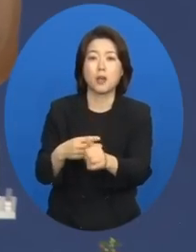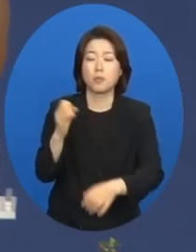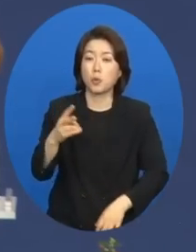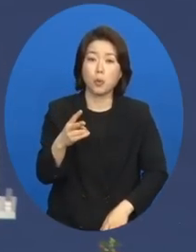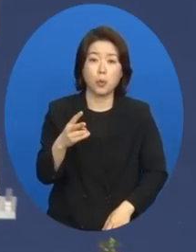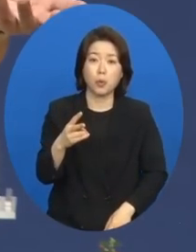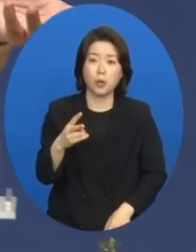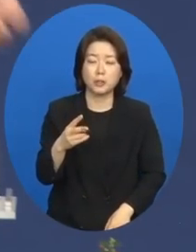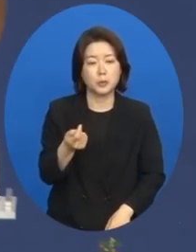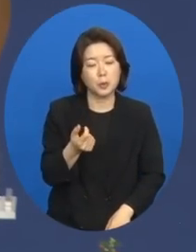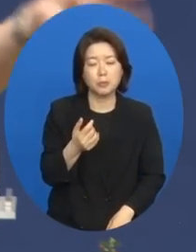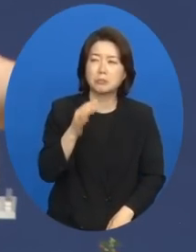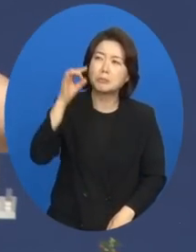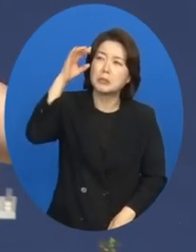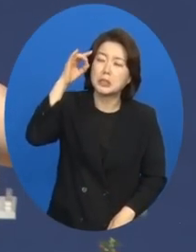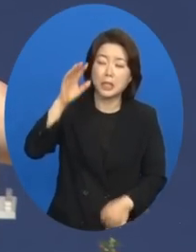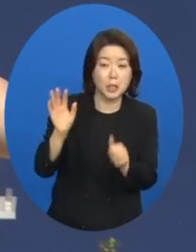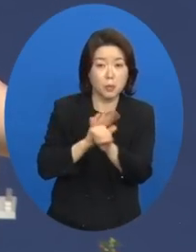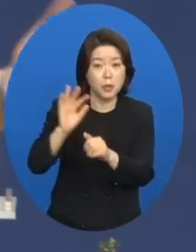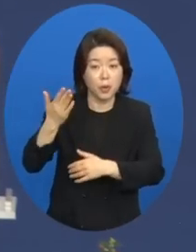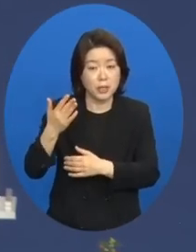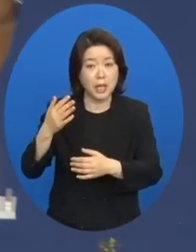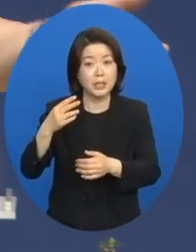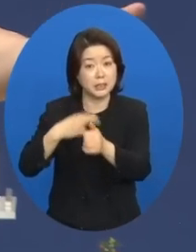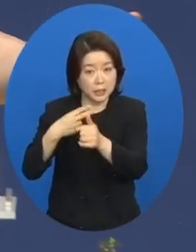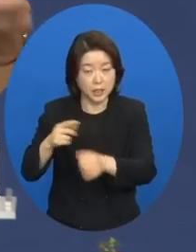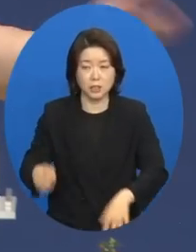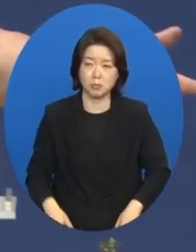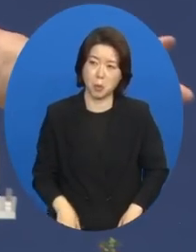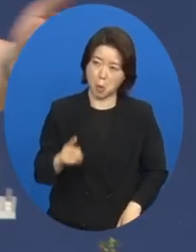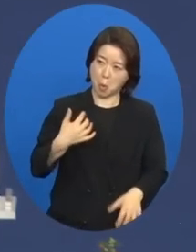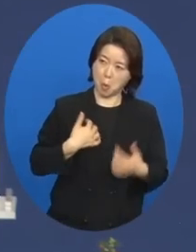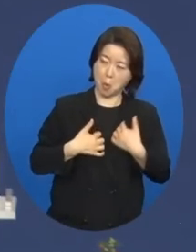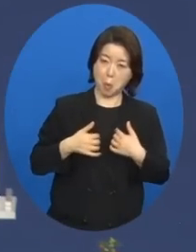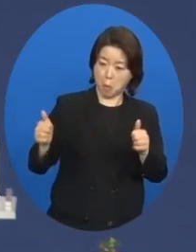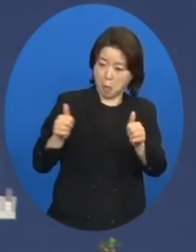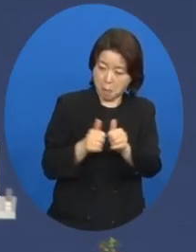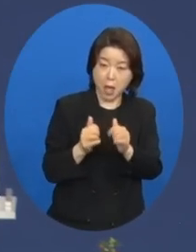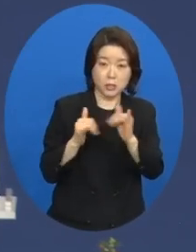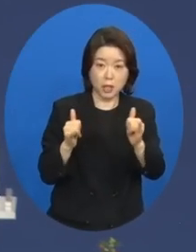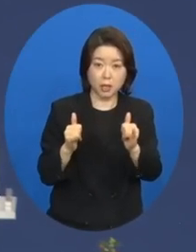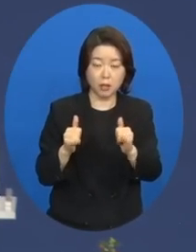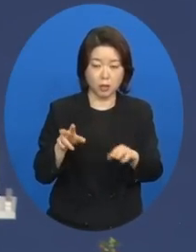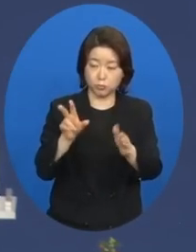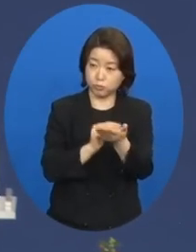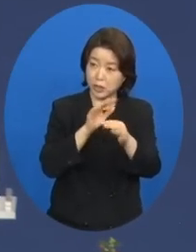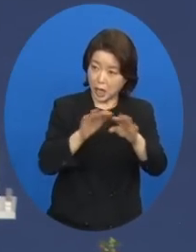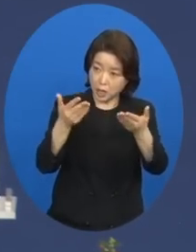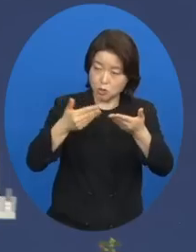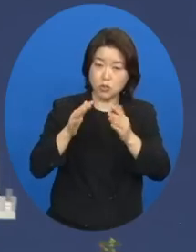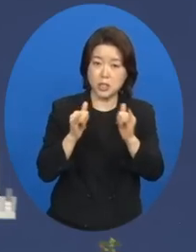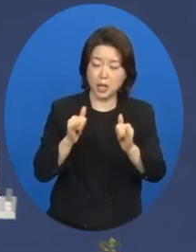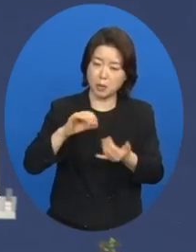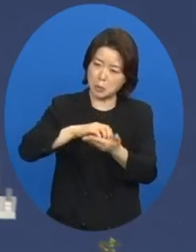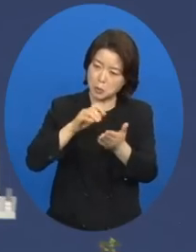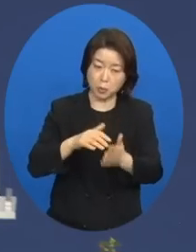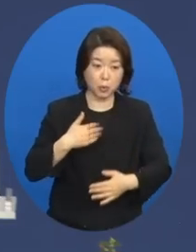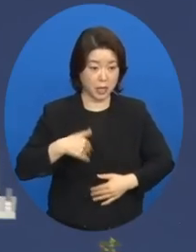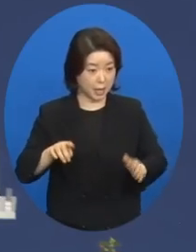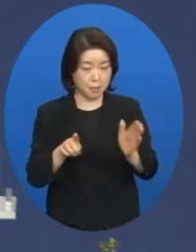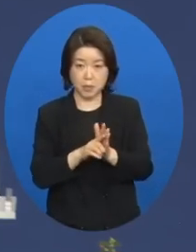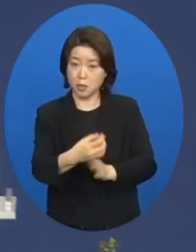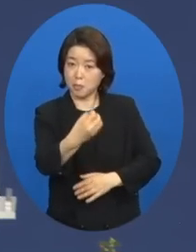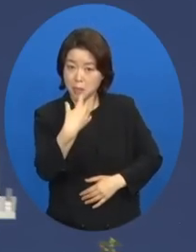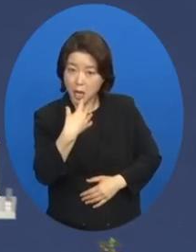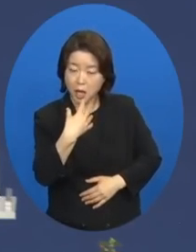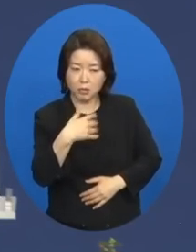조금 심심할 때 위로가 되는 선생님 뭐 재밌는 파트너 문제 해결사 이런 정도로 나를 믿는다고